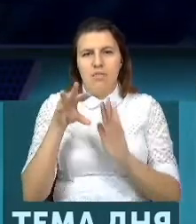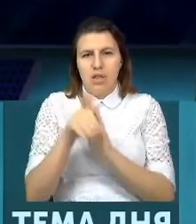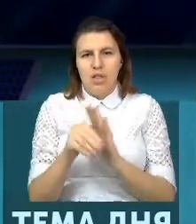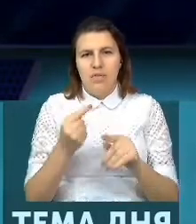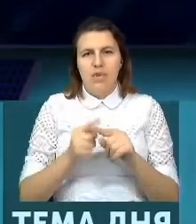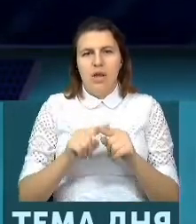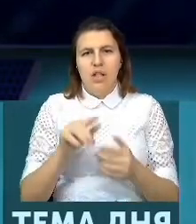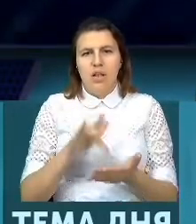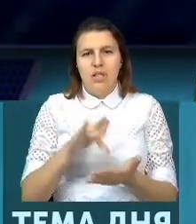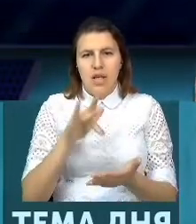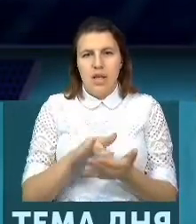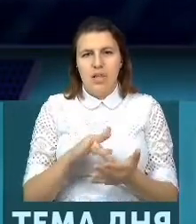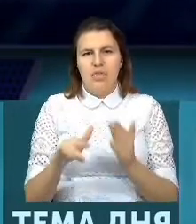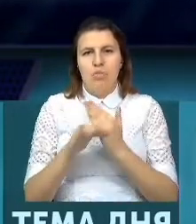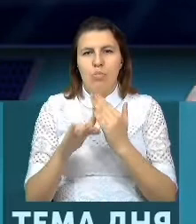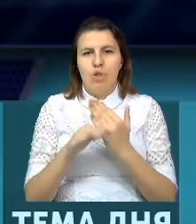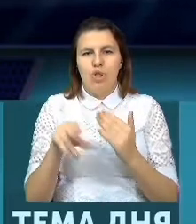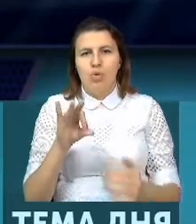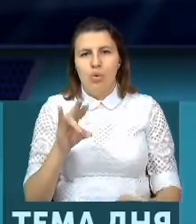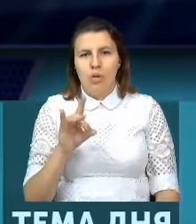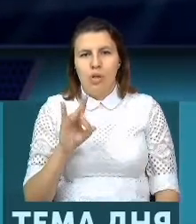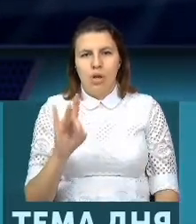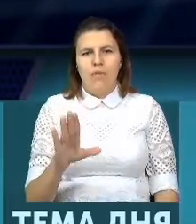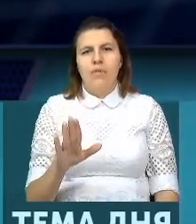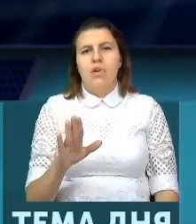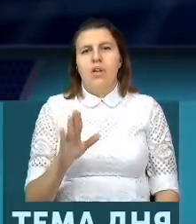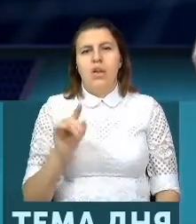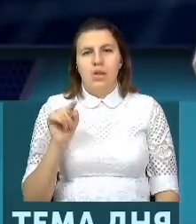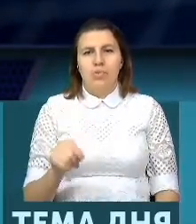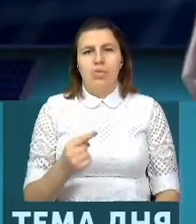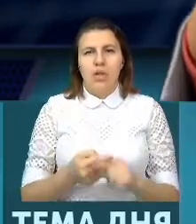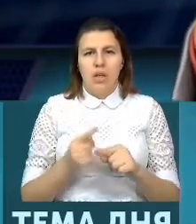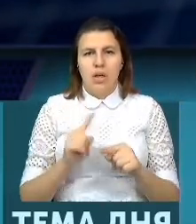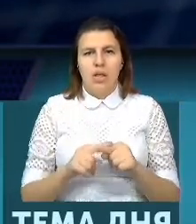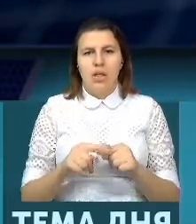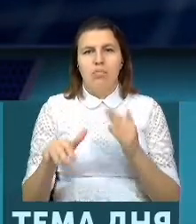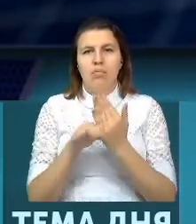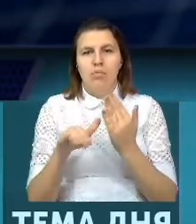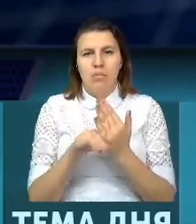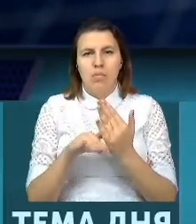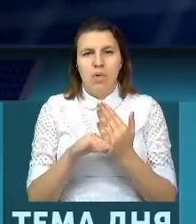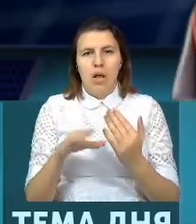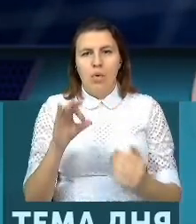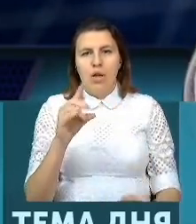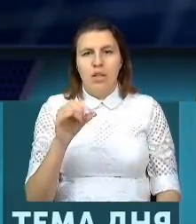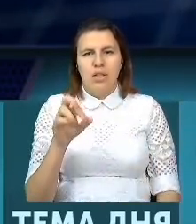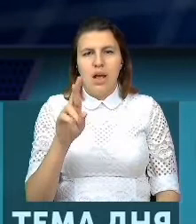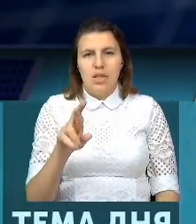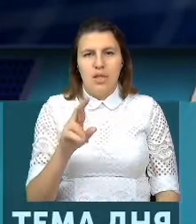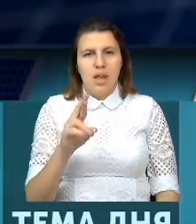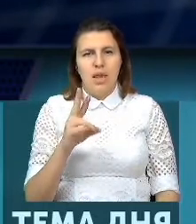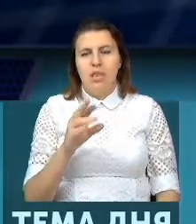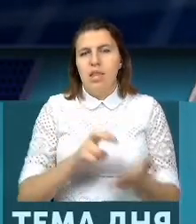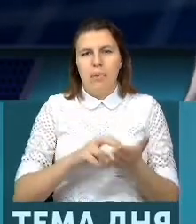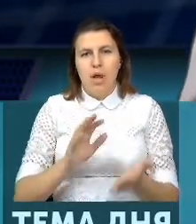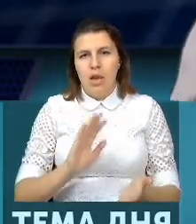центр с помощью доноров. Тут же как раз эти доноры дают деньги организации, не боятся, потому что